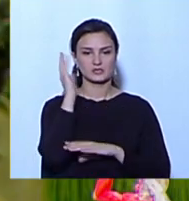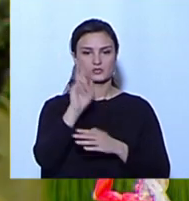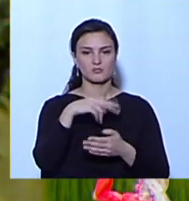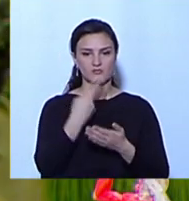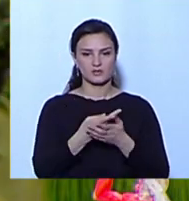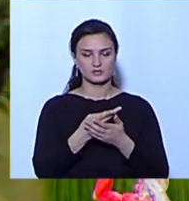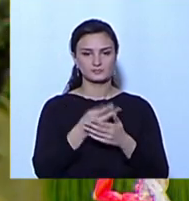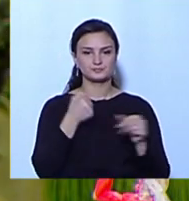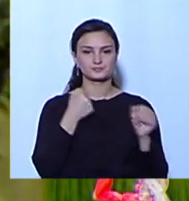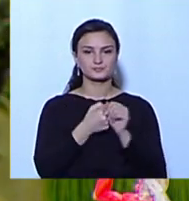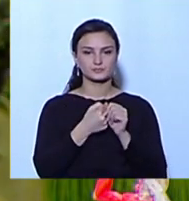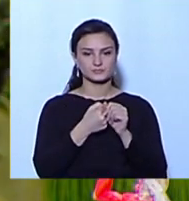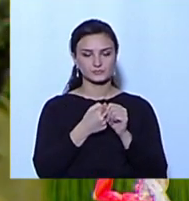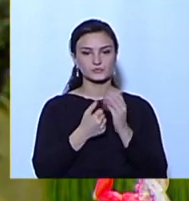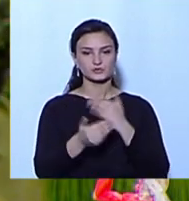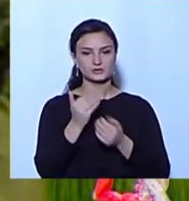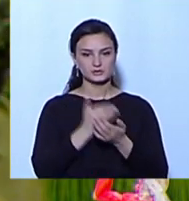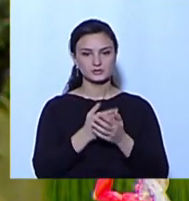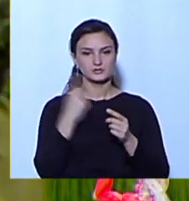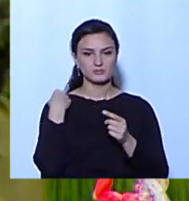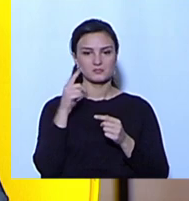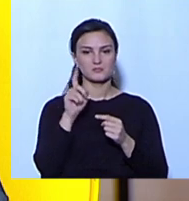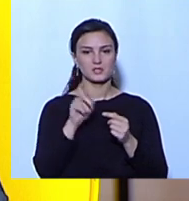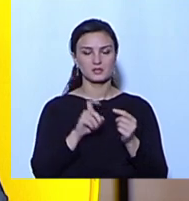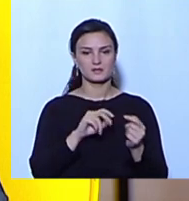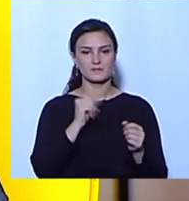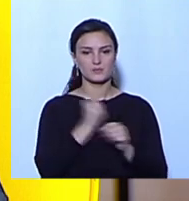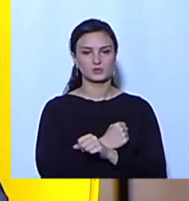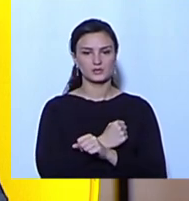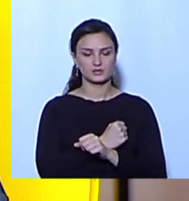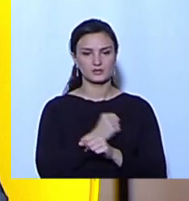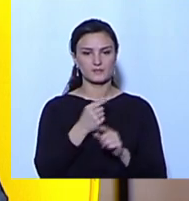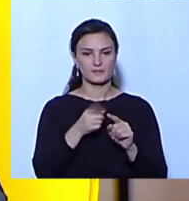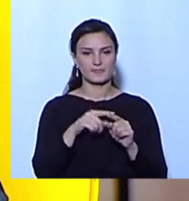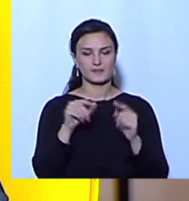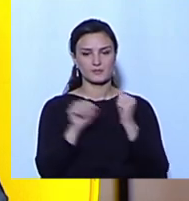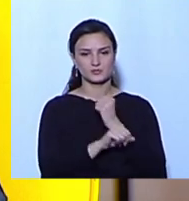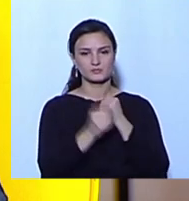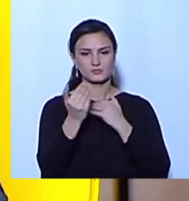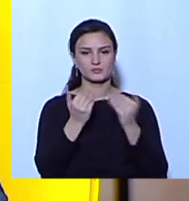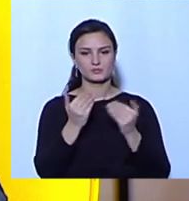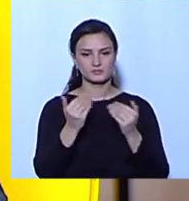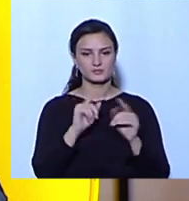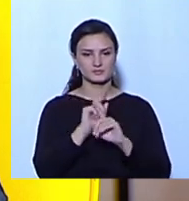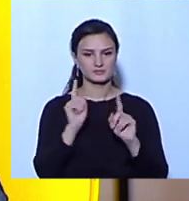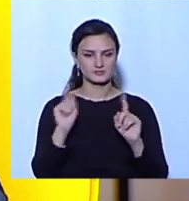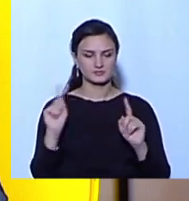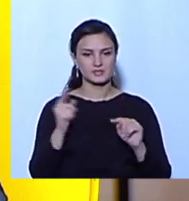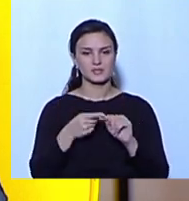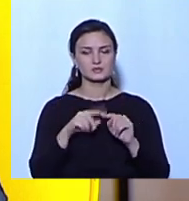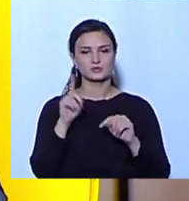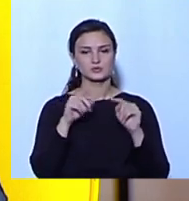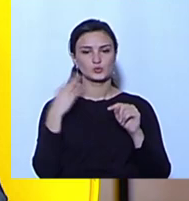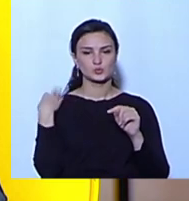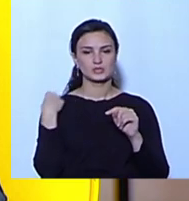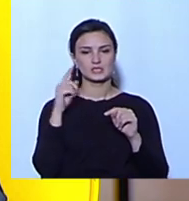ჩამოვარდნის ავტოავარიის შედეგი, როდესაც ხდება მალების ასე ვთქვათ მოტეხილობა ამ ხასიათის, იმ ხასიათის, ეხლა ამაზე არ დავკონკრეტებ და ზურგის